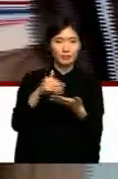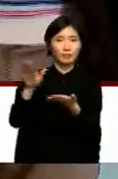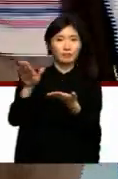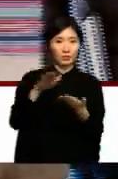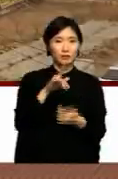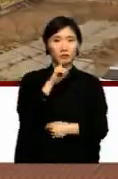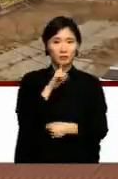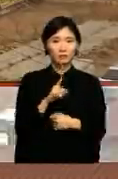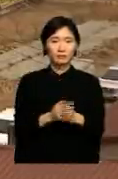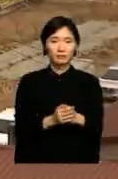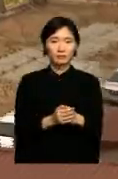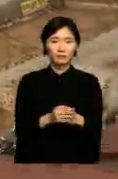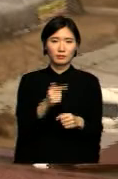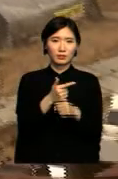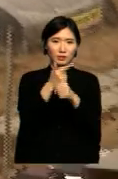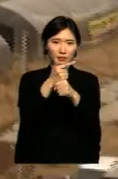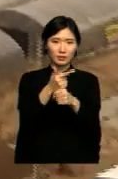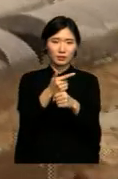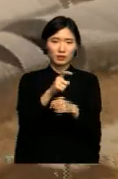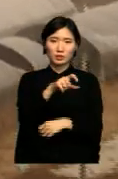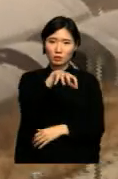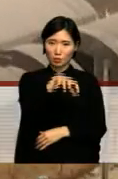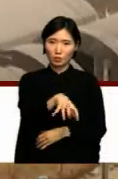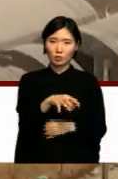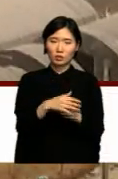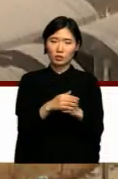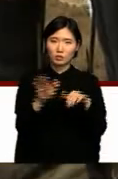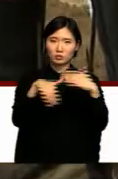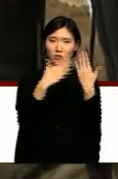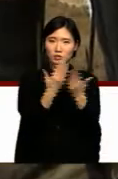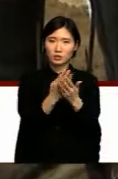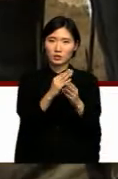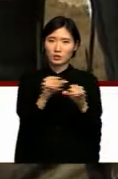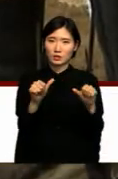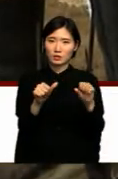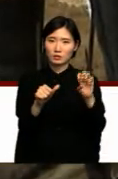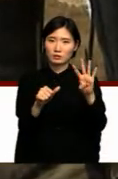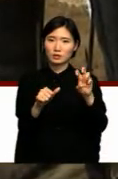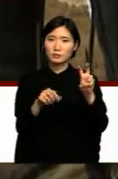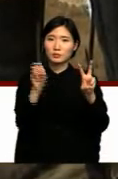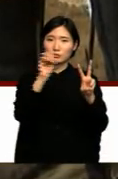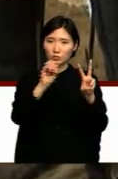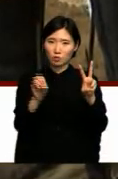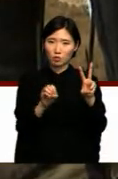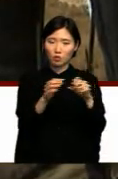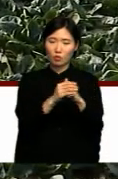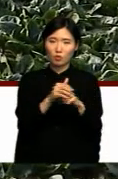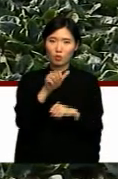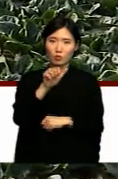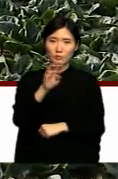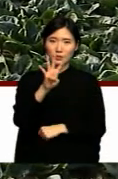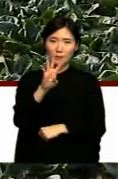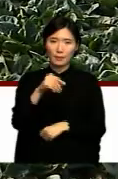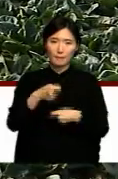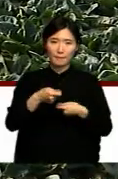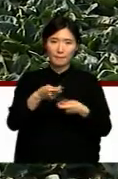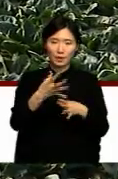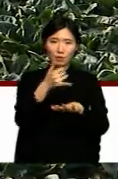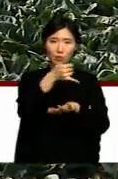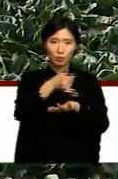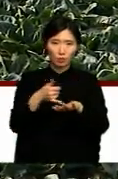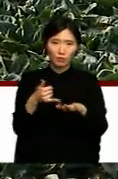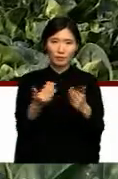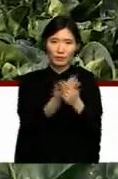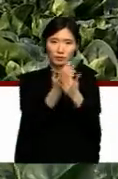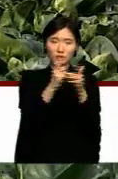밝혔습니다 남양주 진적이 지구는 전체 면적의 42% 인 54만 제곱미터 가 농업진흥지역